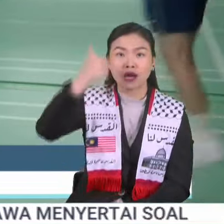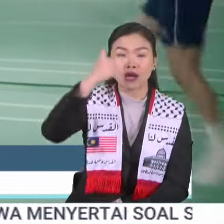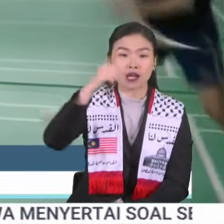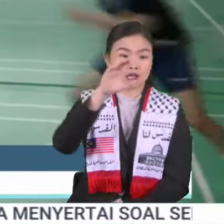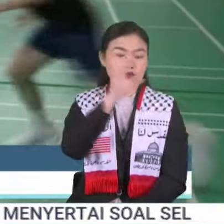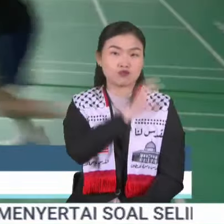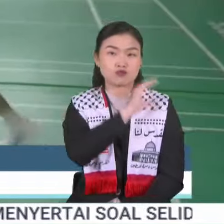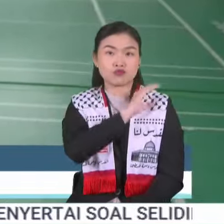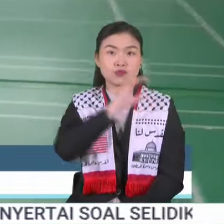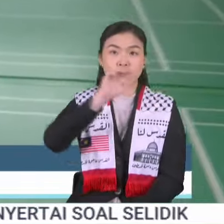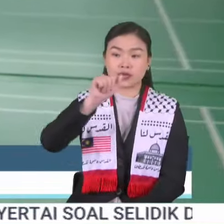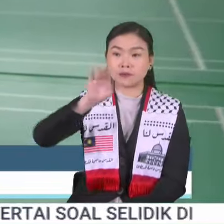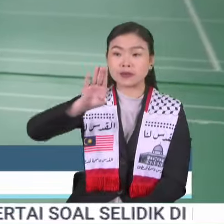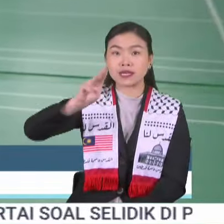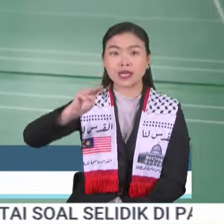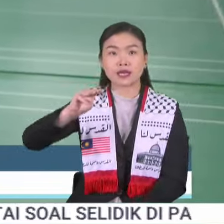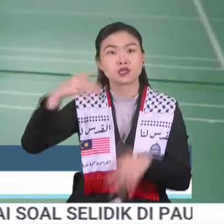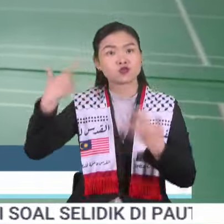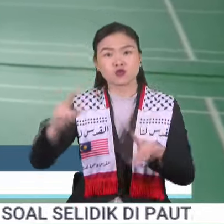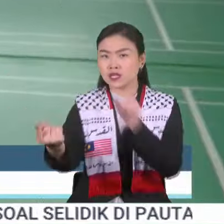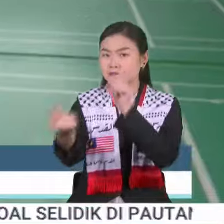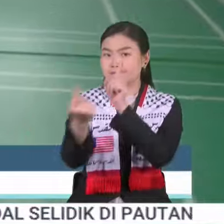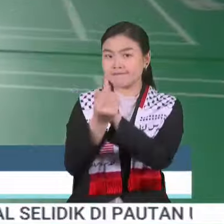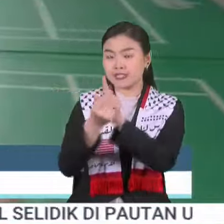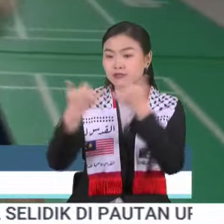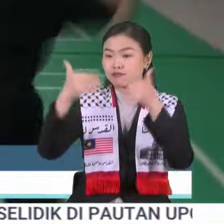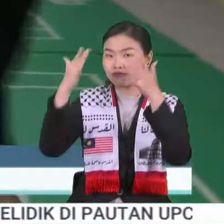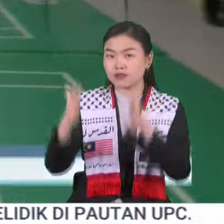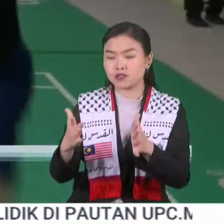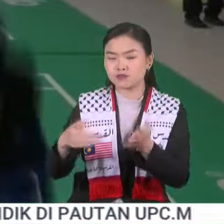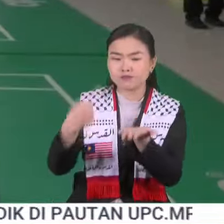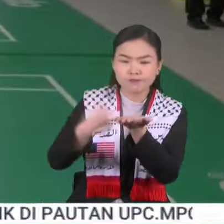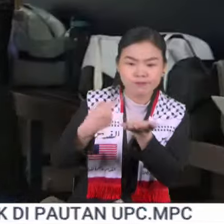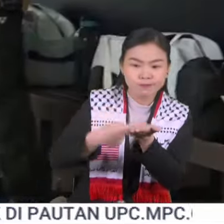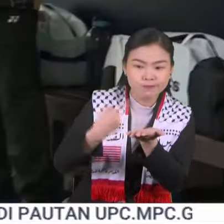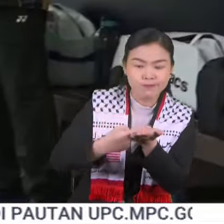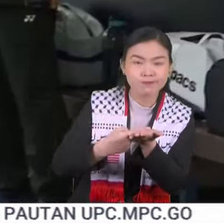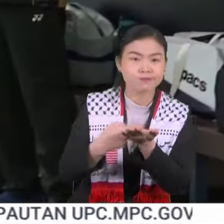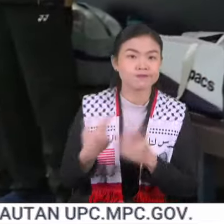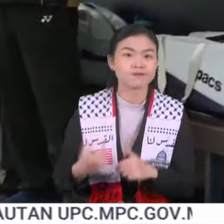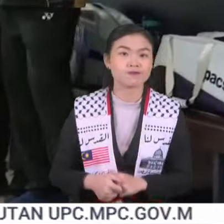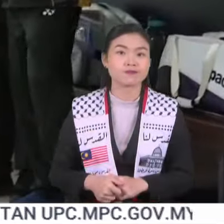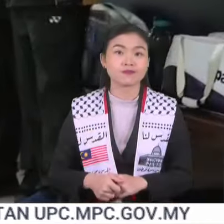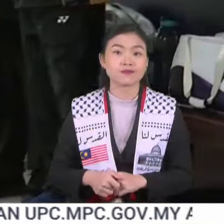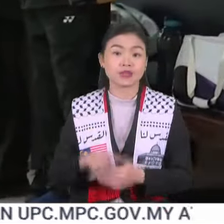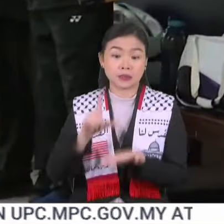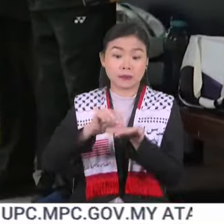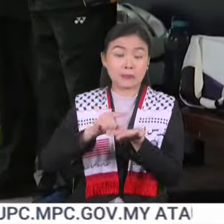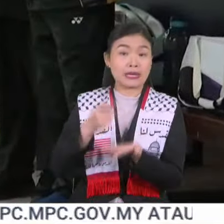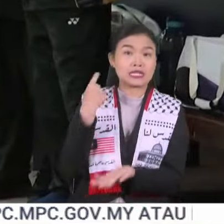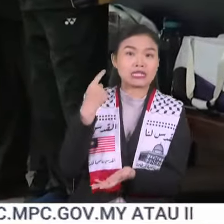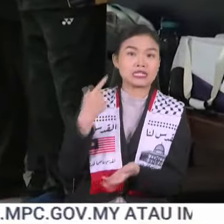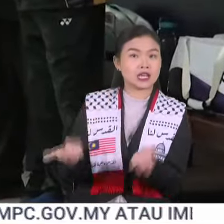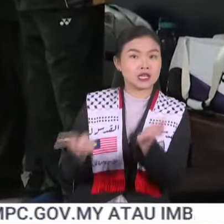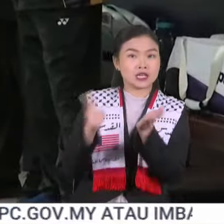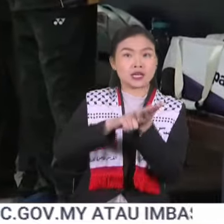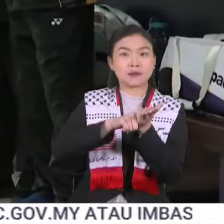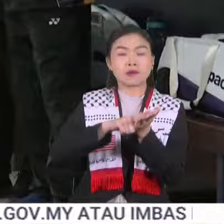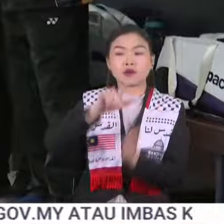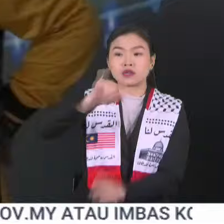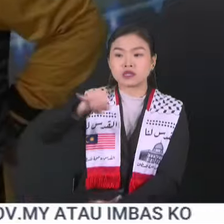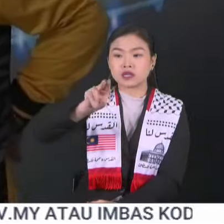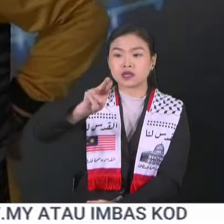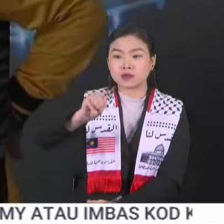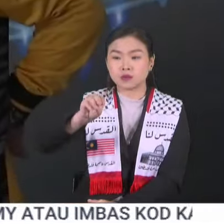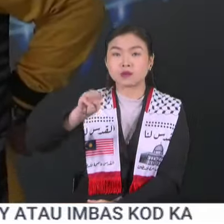pemain di ranking ke-33 dunia itu minggu lepas bagi membincangkan perkara berkenaan. Media sebelum ini melaporkan Jin Wei tidak